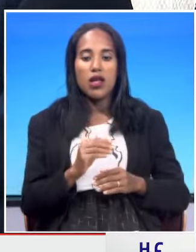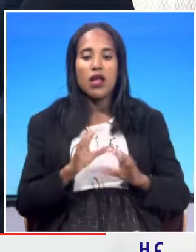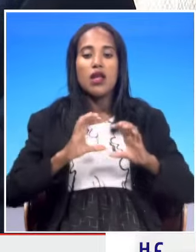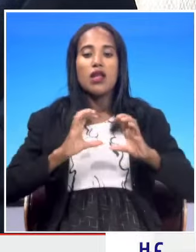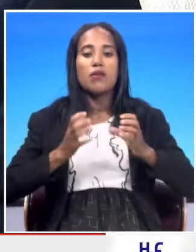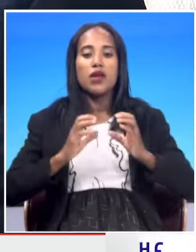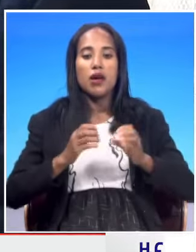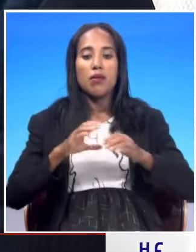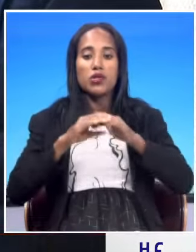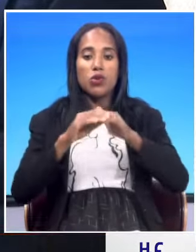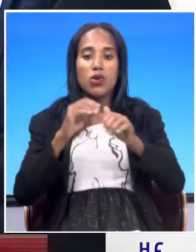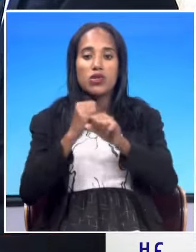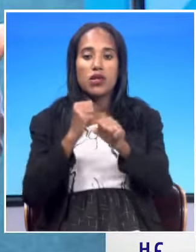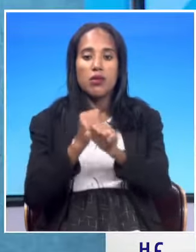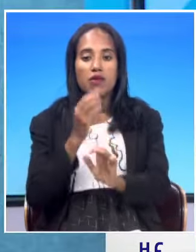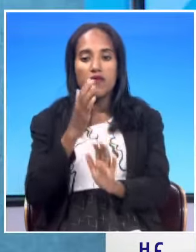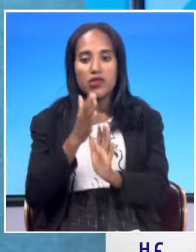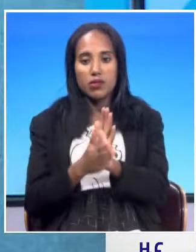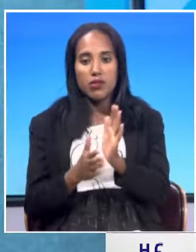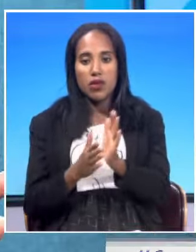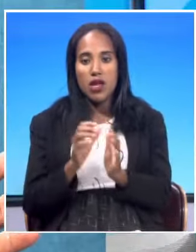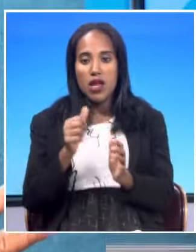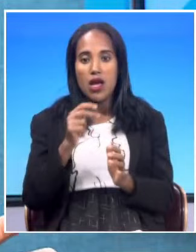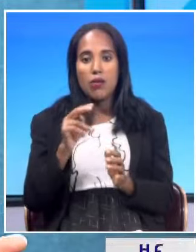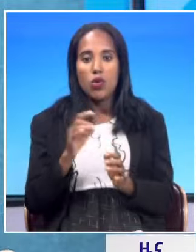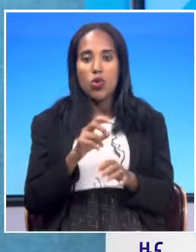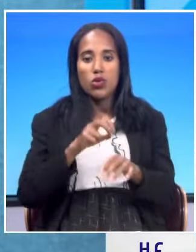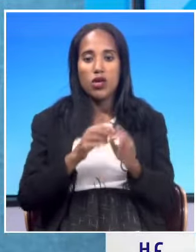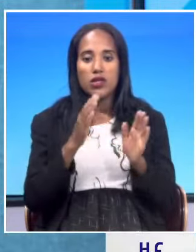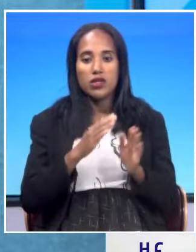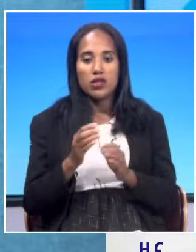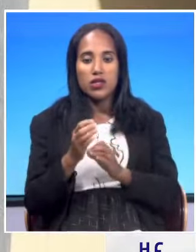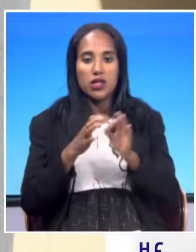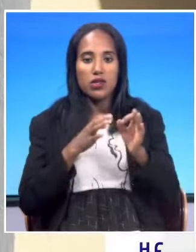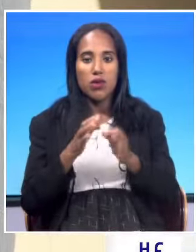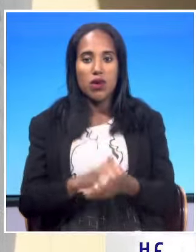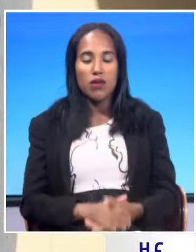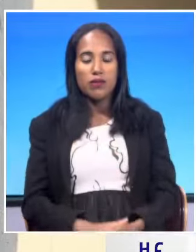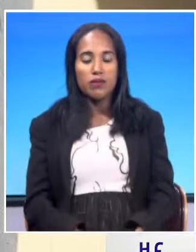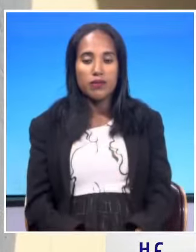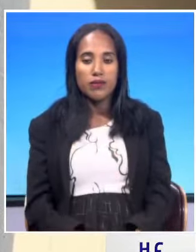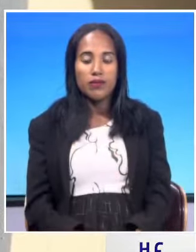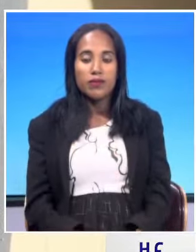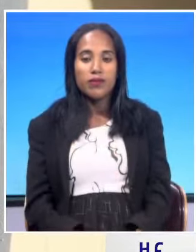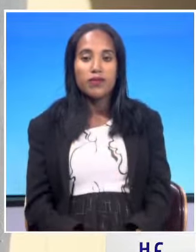جنانيا بزواني ماستوك سرندمي كنا ونم لأميكو وقتها يزيجت جلت سؤال